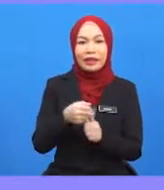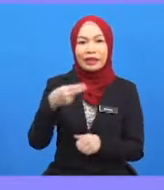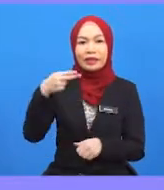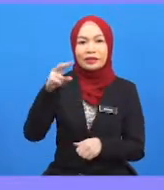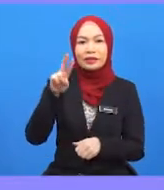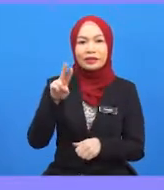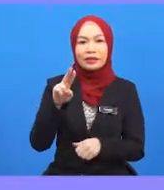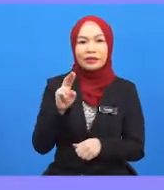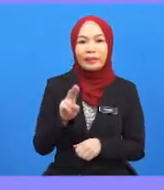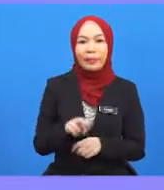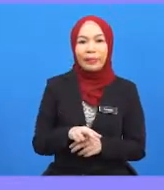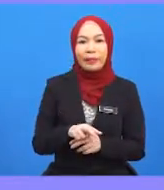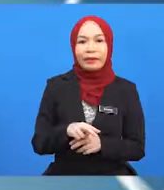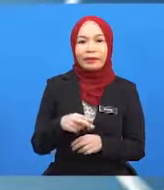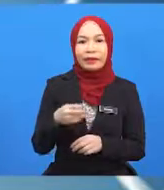air.